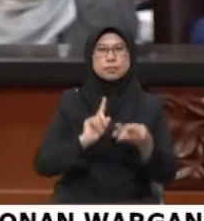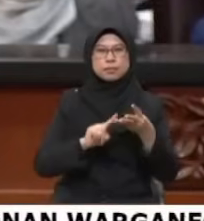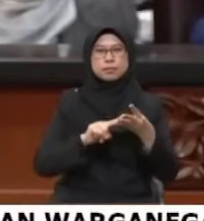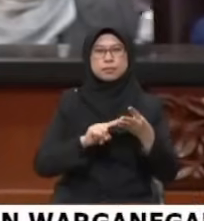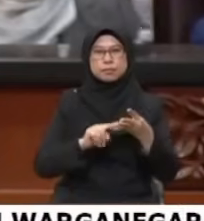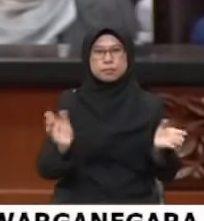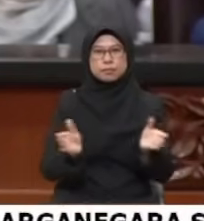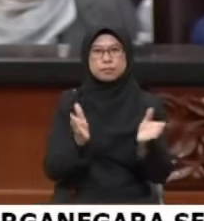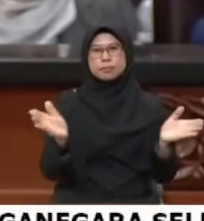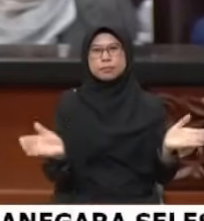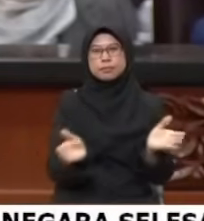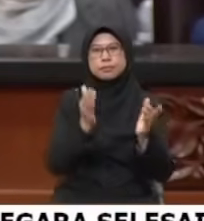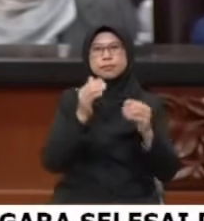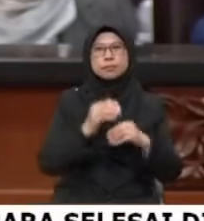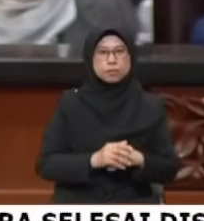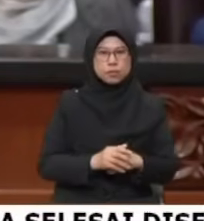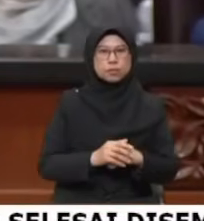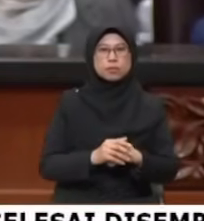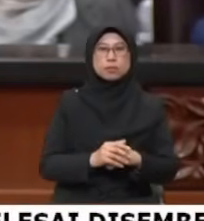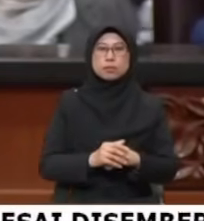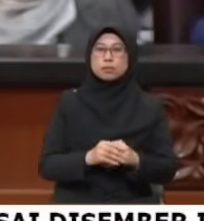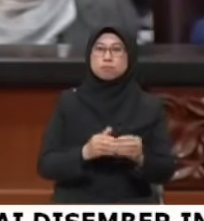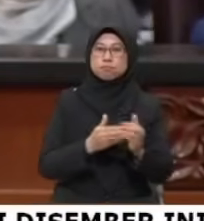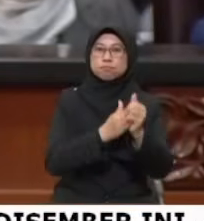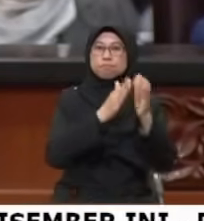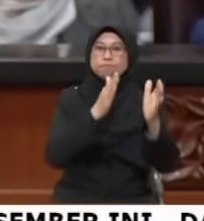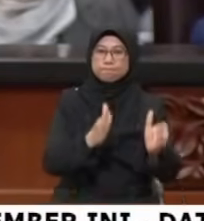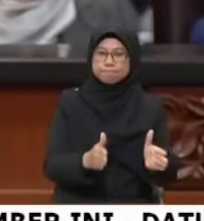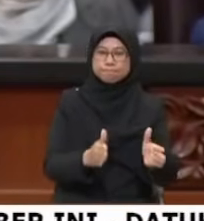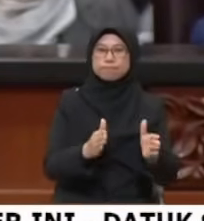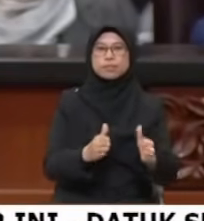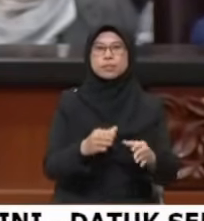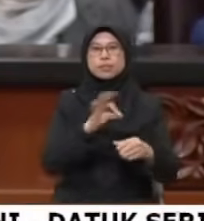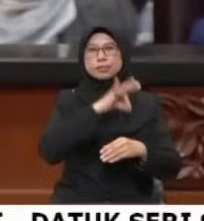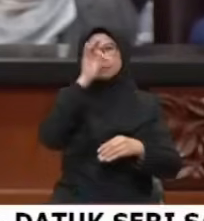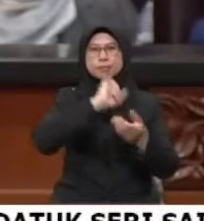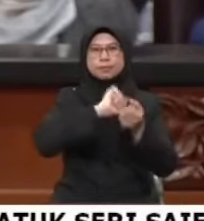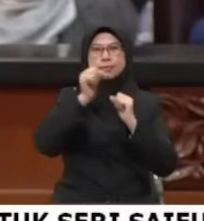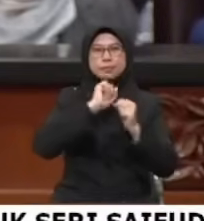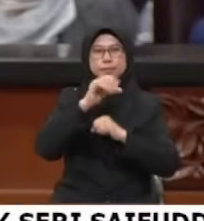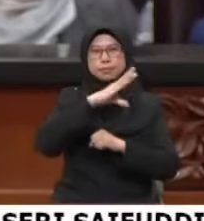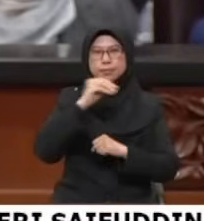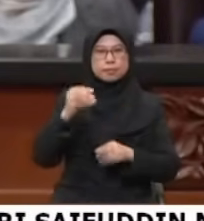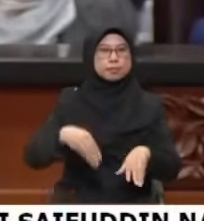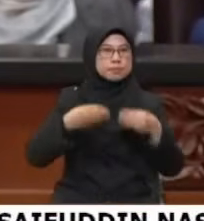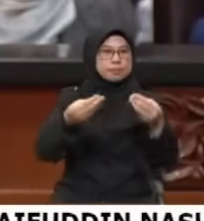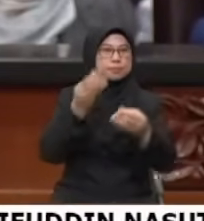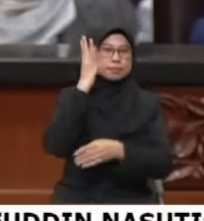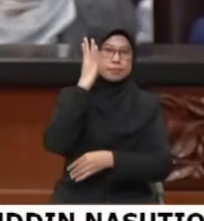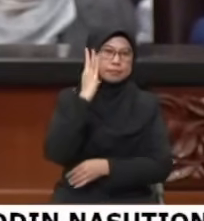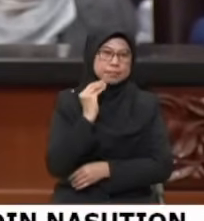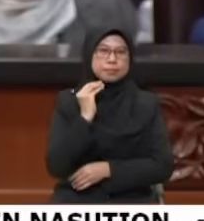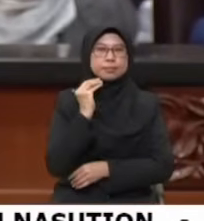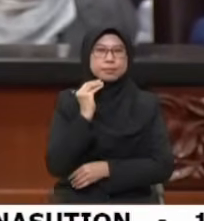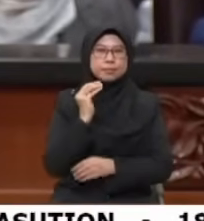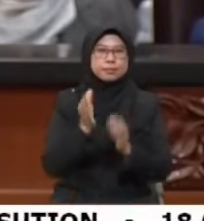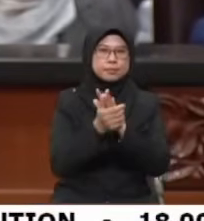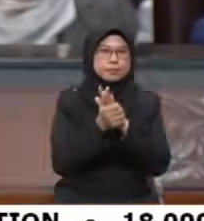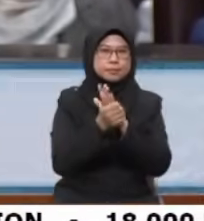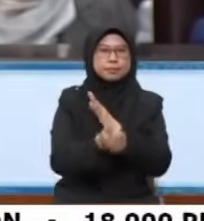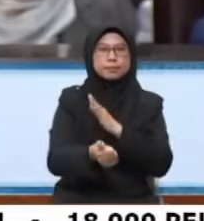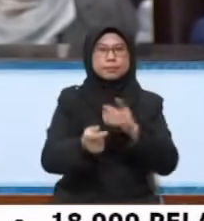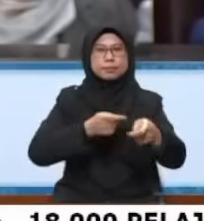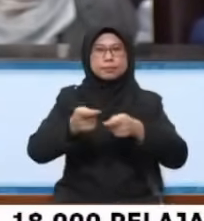memupuk dan menggalakkan perkembangan nilai-nilai kepimpinan dan semangat kesukanan di samping memberikan pengalaman dan dalam kemahiran